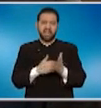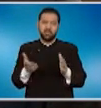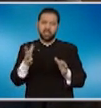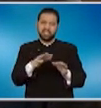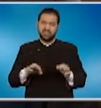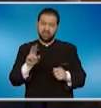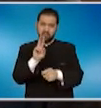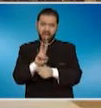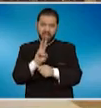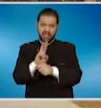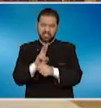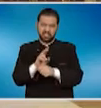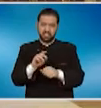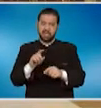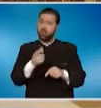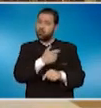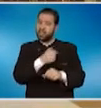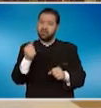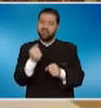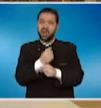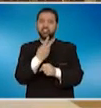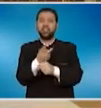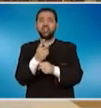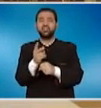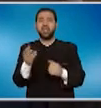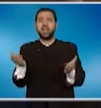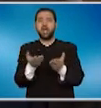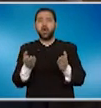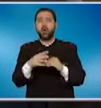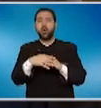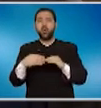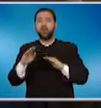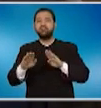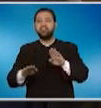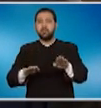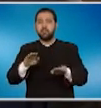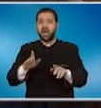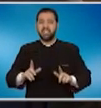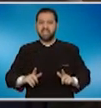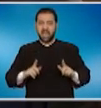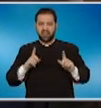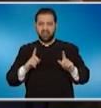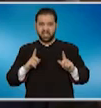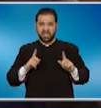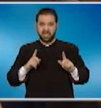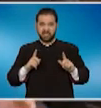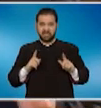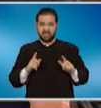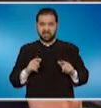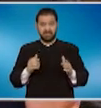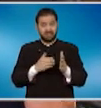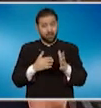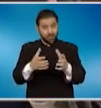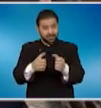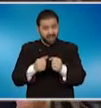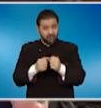din păcate o consecință a păcatului strămoșesc, fie o măsură teonomă, adică în acceptarea celui de